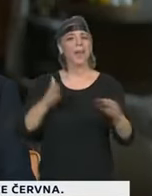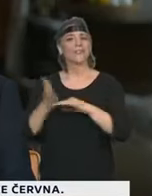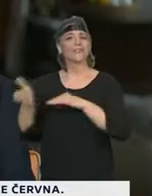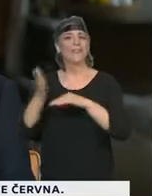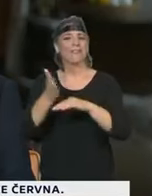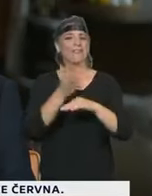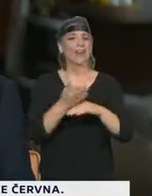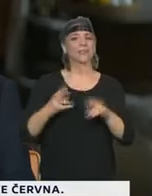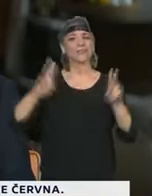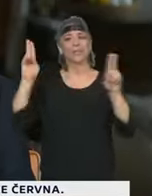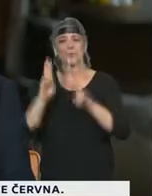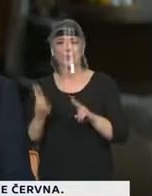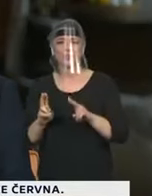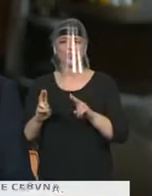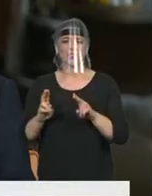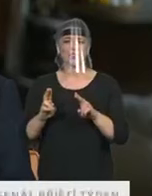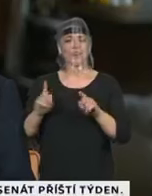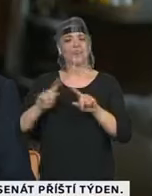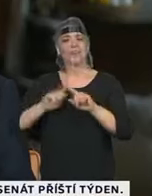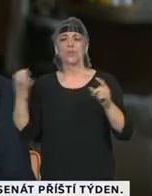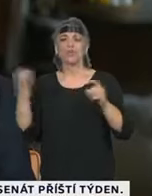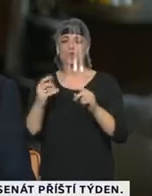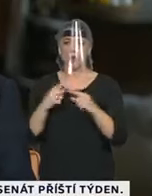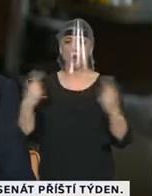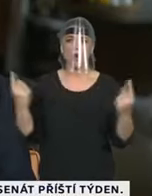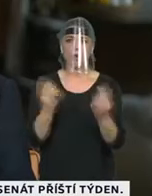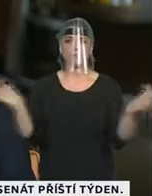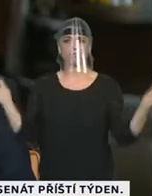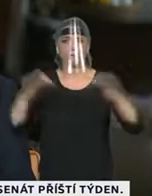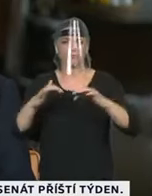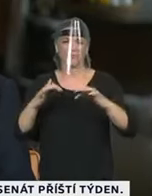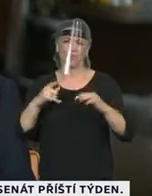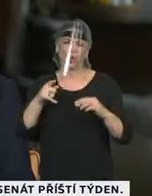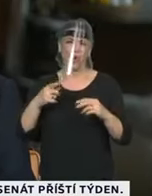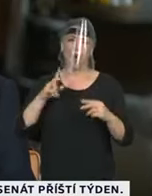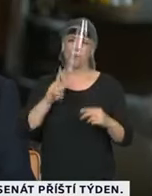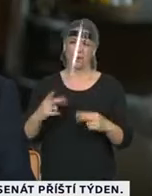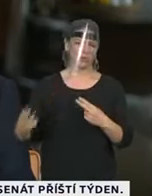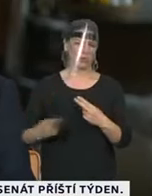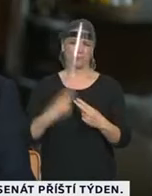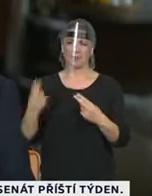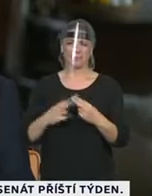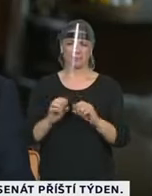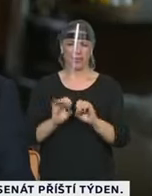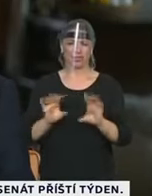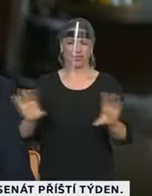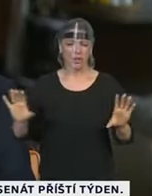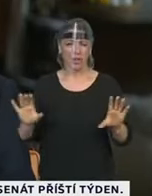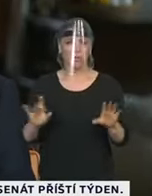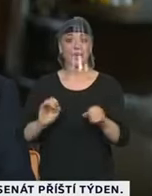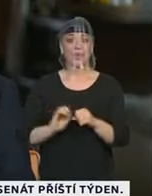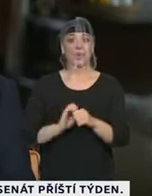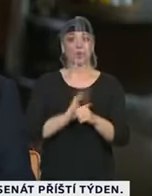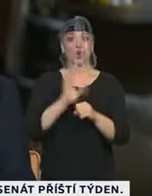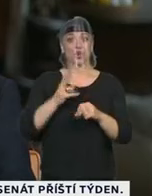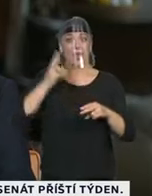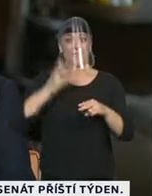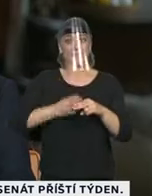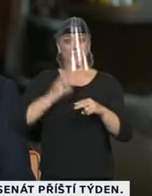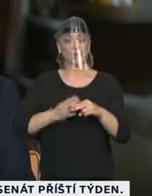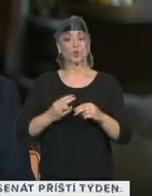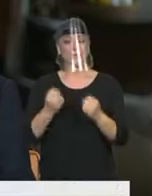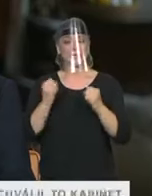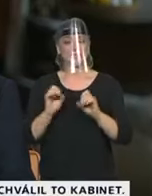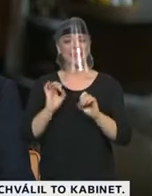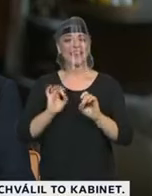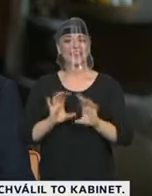příbuzné, nebuďte v uzavřených prostorech mnoha lidmi. Je to opravdu nebezpečné, protože nemoc COVID-19 může být infekční,